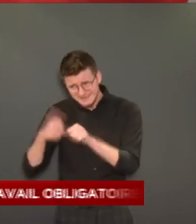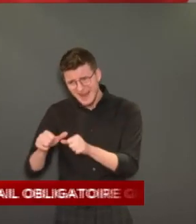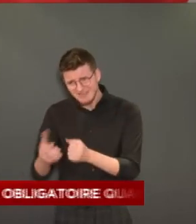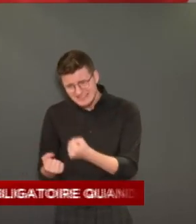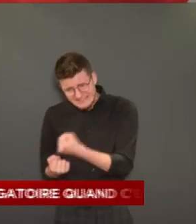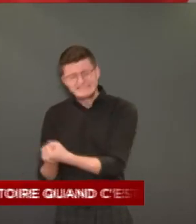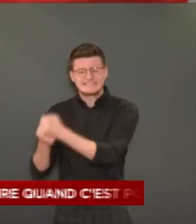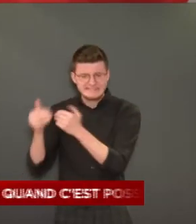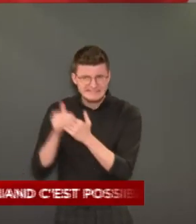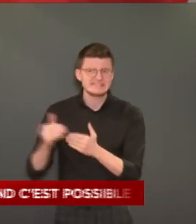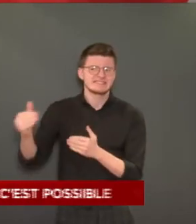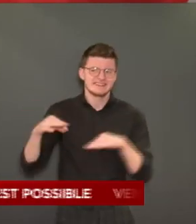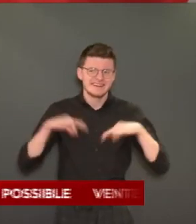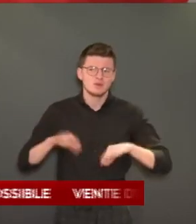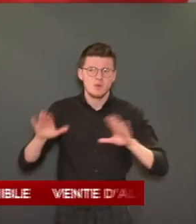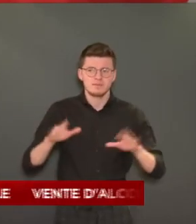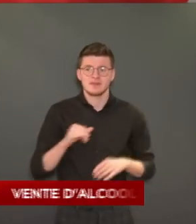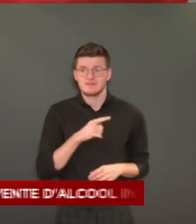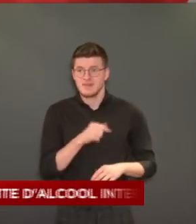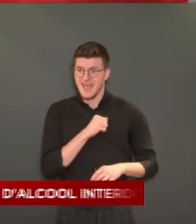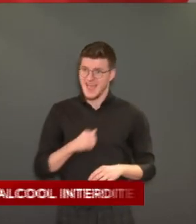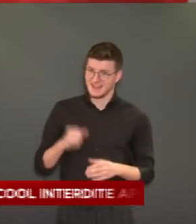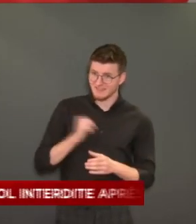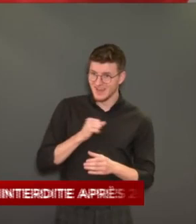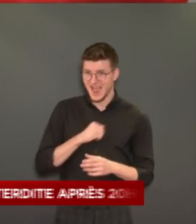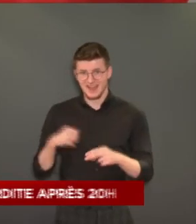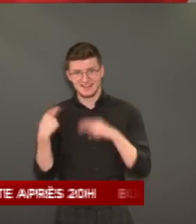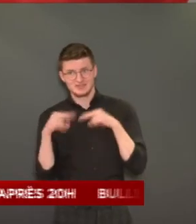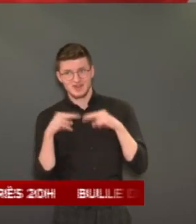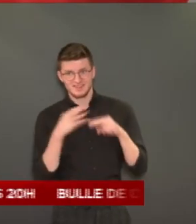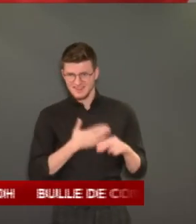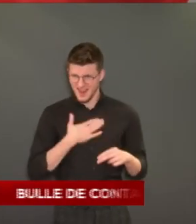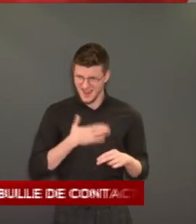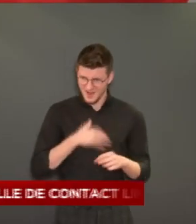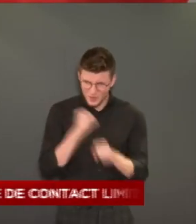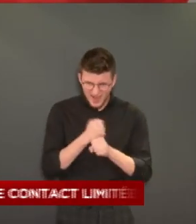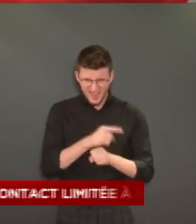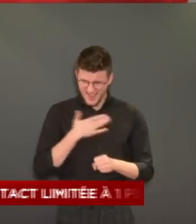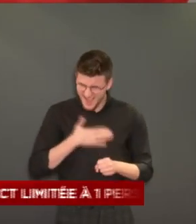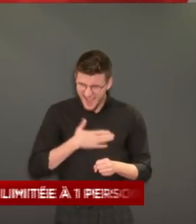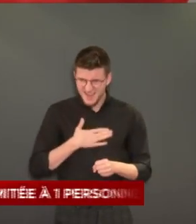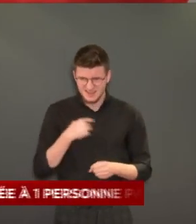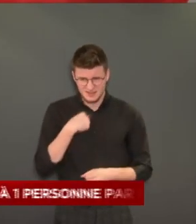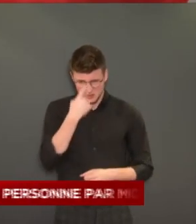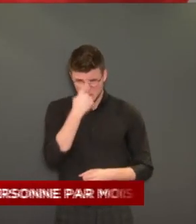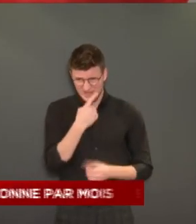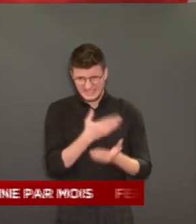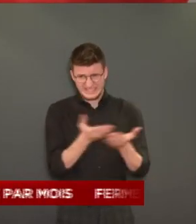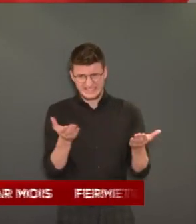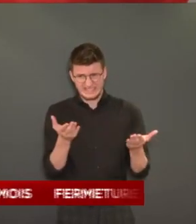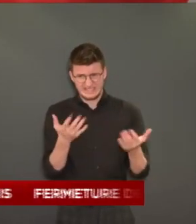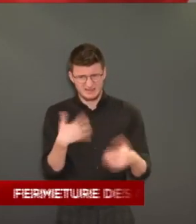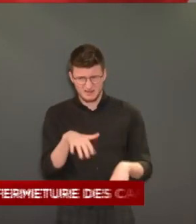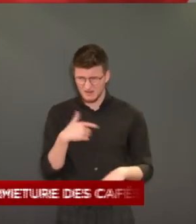à traverser cette période difficile. Mais ces personnes ont un restaurant ou un café aussi parce qu'ils aiment le faire. Et donc on sait que ça fait mal, on le